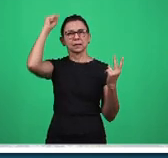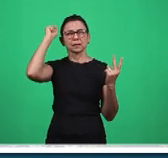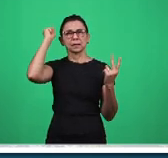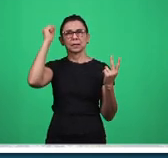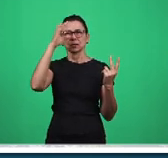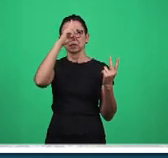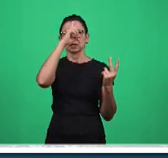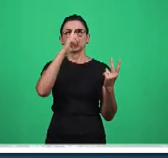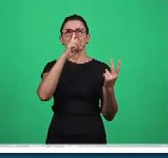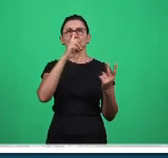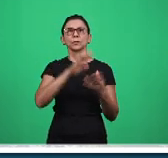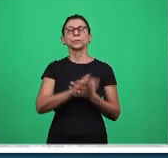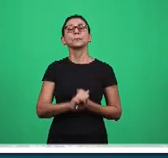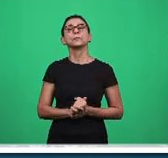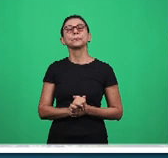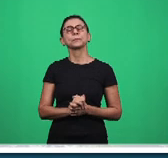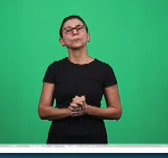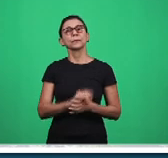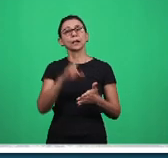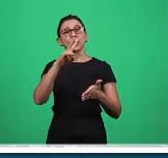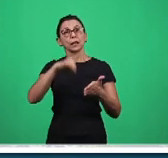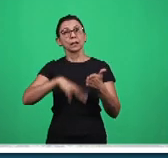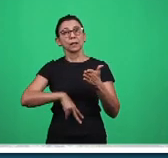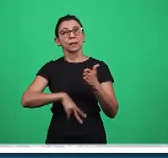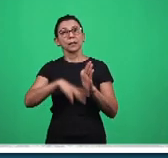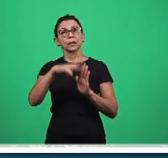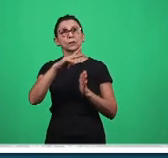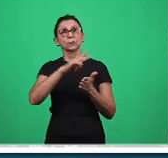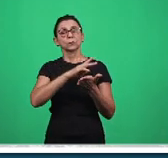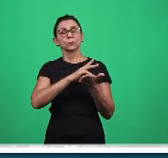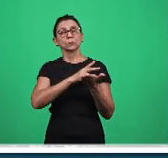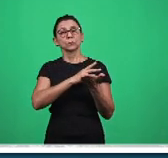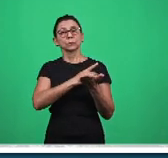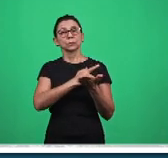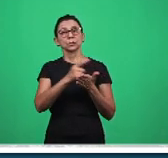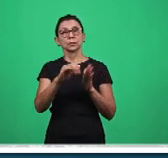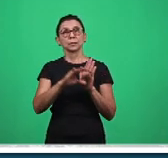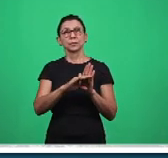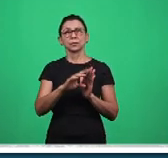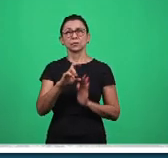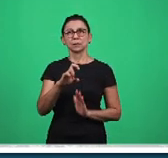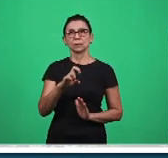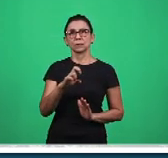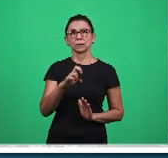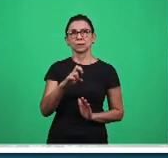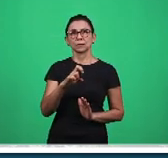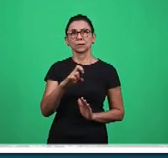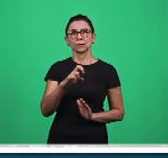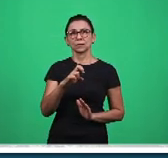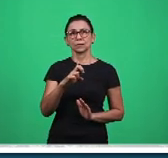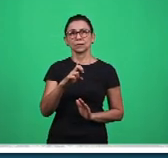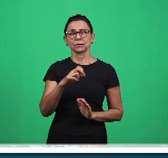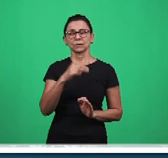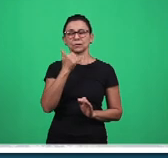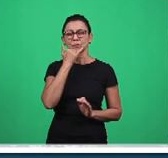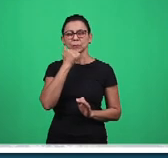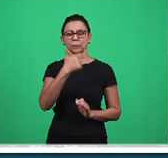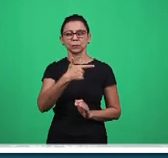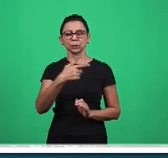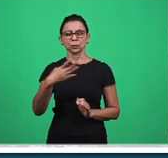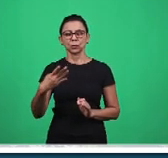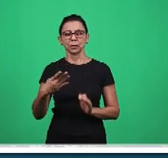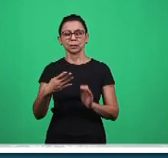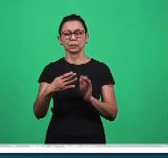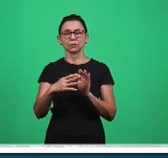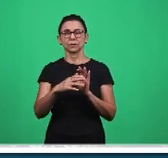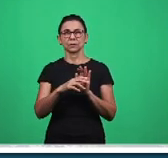24, verset 58, expliquer un peu mieux la compréhension prophétique de l'expression « j'irai ». Nous considérons aussi le